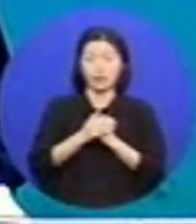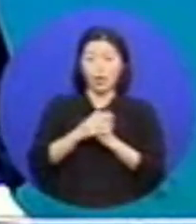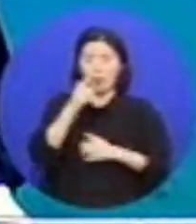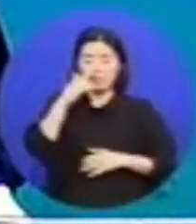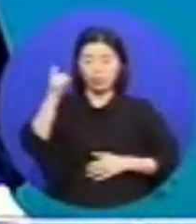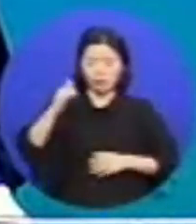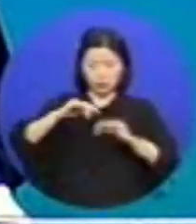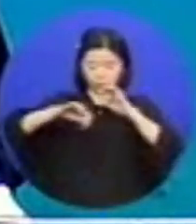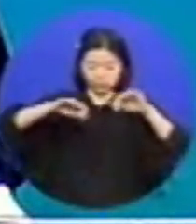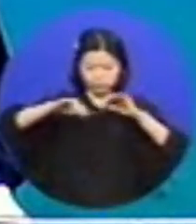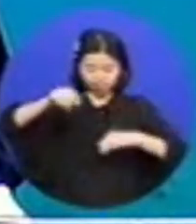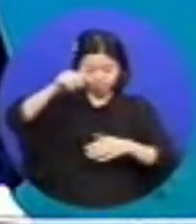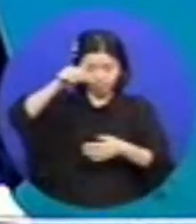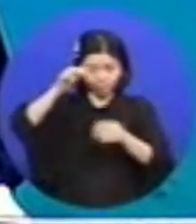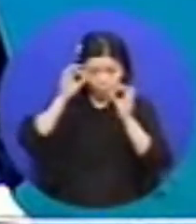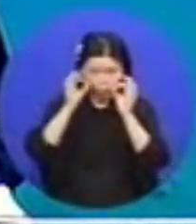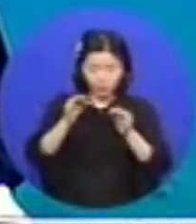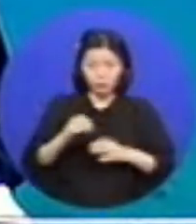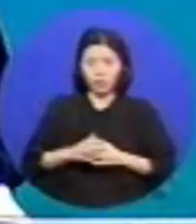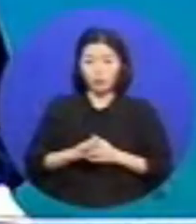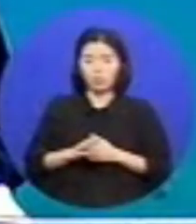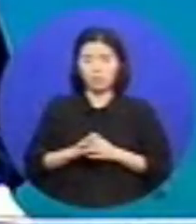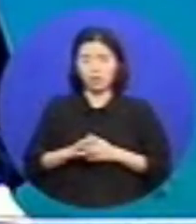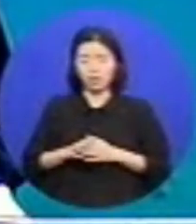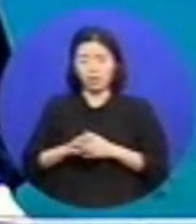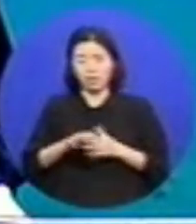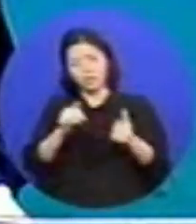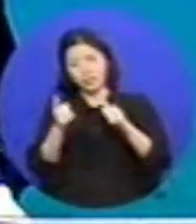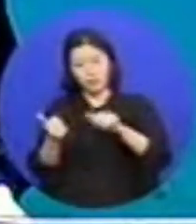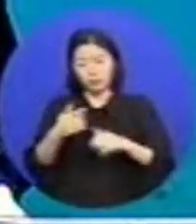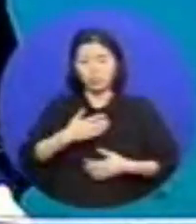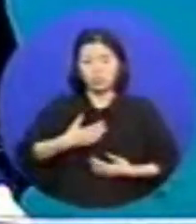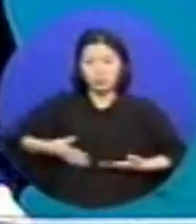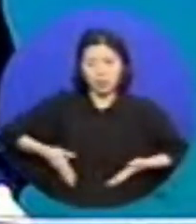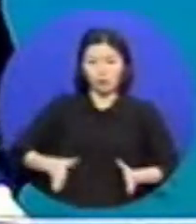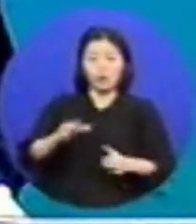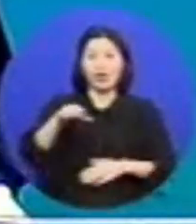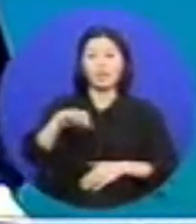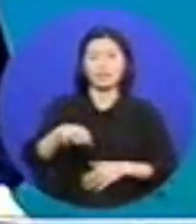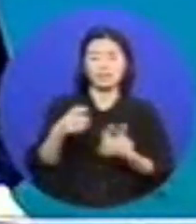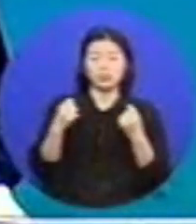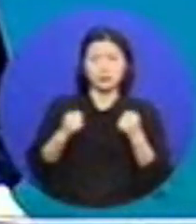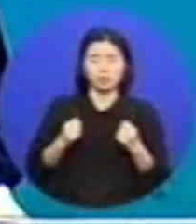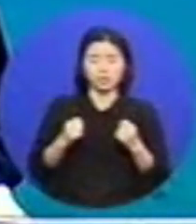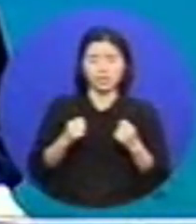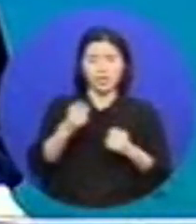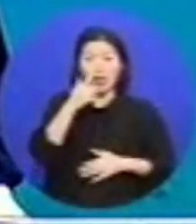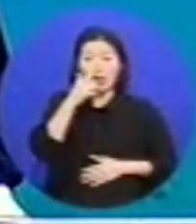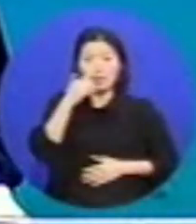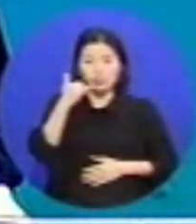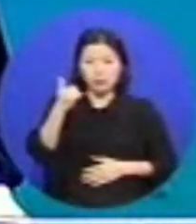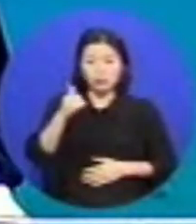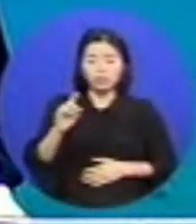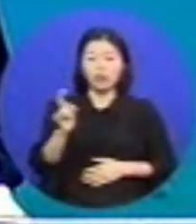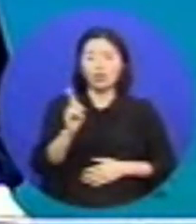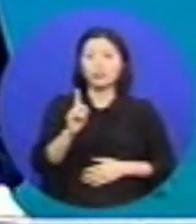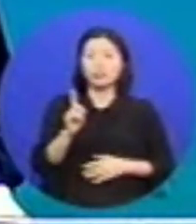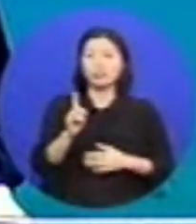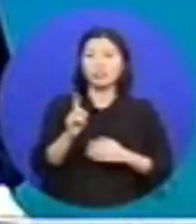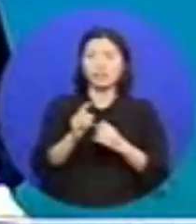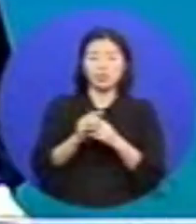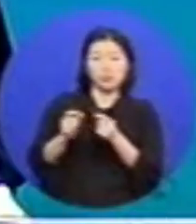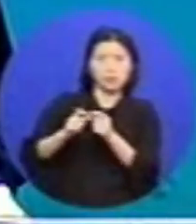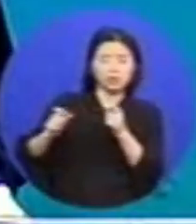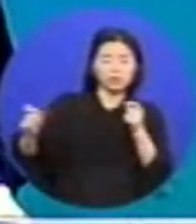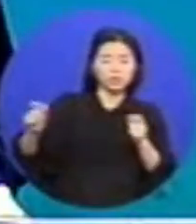끝없이 찾고 싶은 고향 같은 존재입니다. 그런가 하면 부모는 어떻게 하면 멀어질 수 있을까